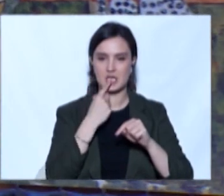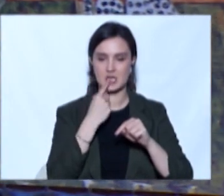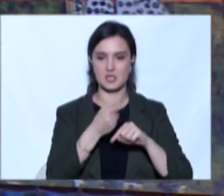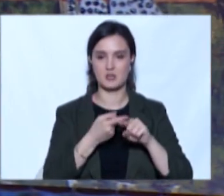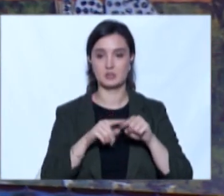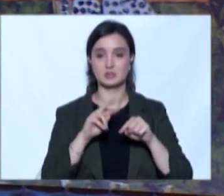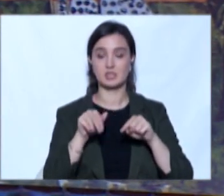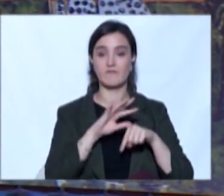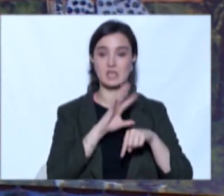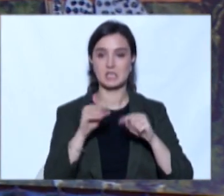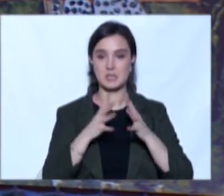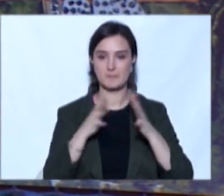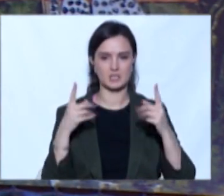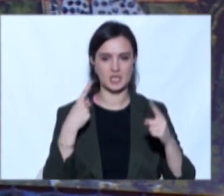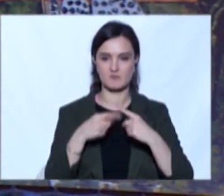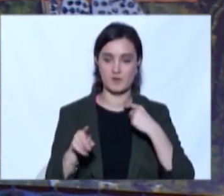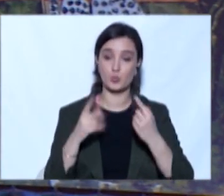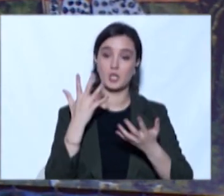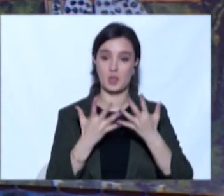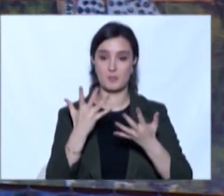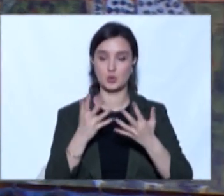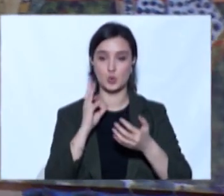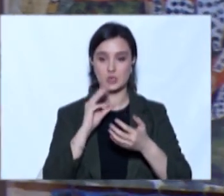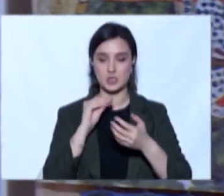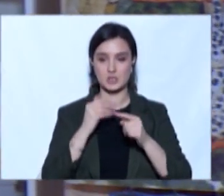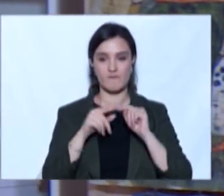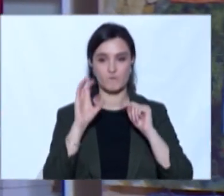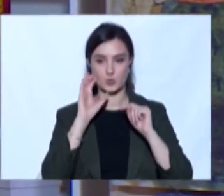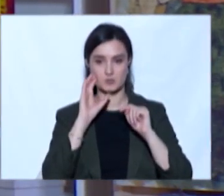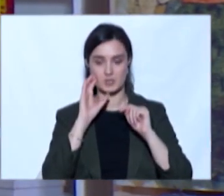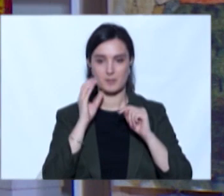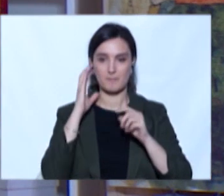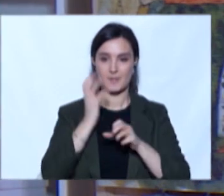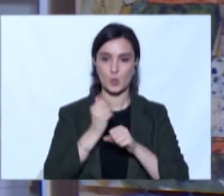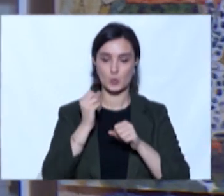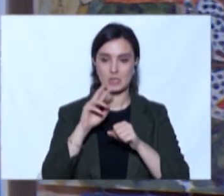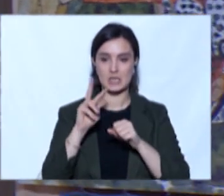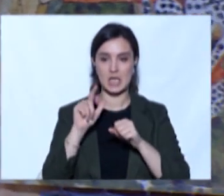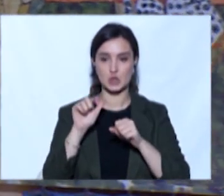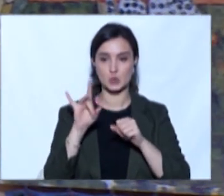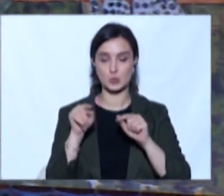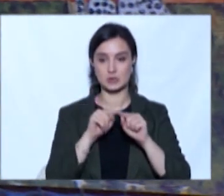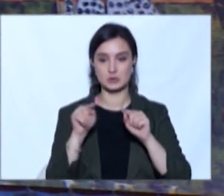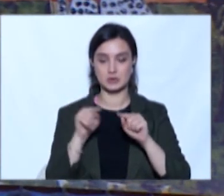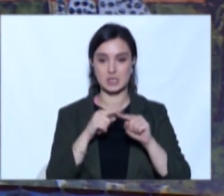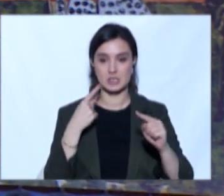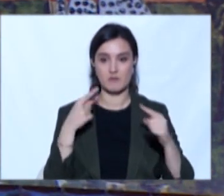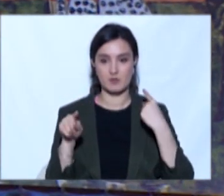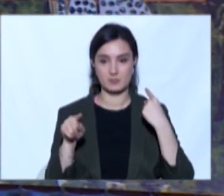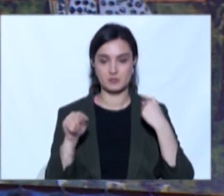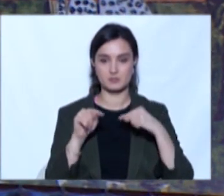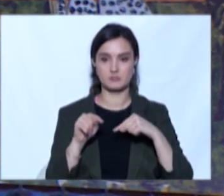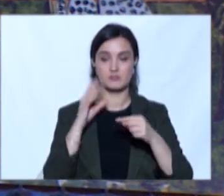ამ შემთხვევაში და ყველაზე მეტად განსხვავებული ალბათ, როდესაც უსმენ, თქვათ მეგრულთან ლაზურთან, მეგრულისგან ლაზურისგან